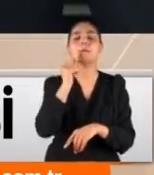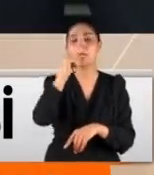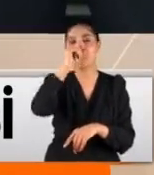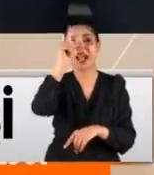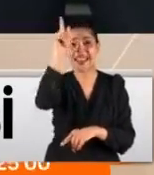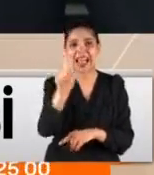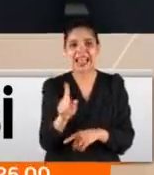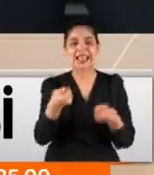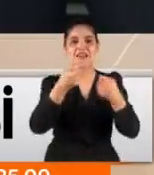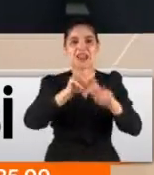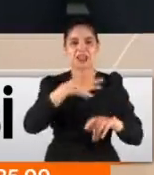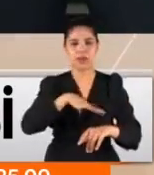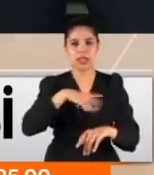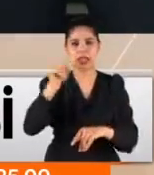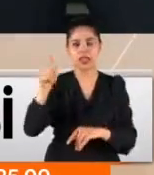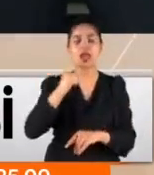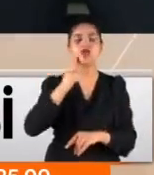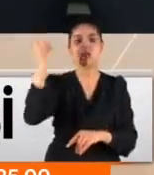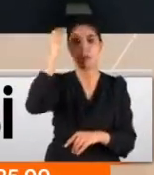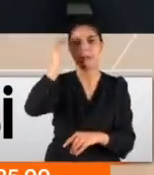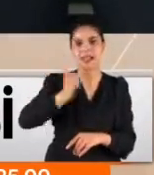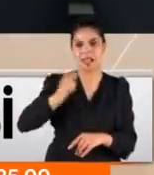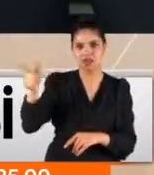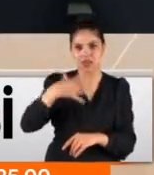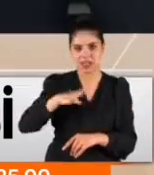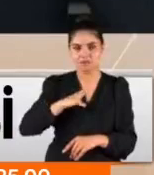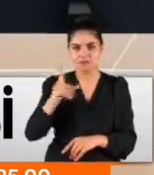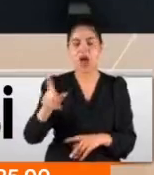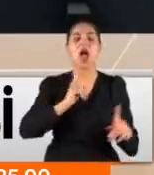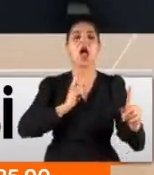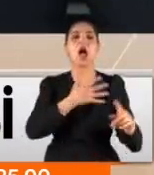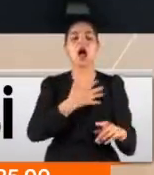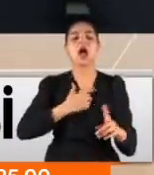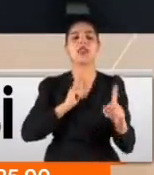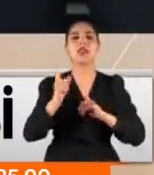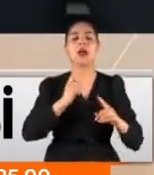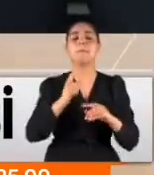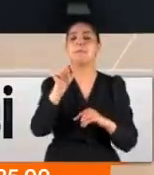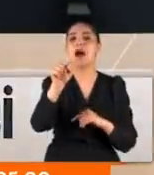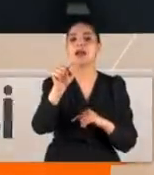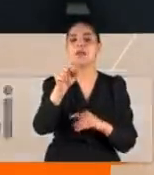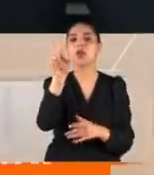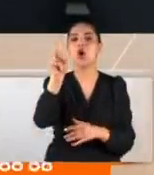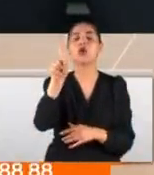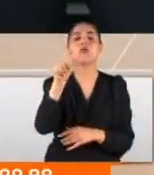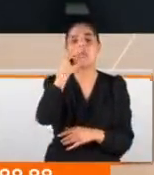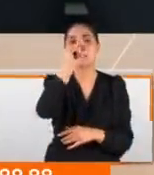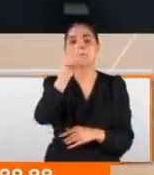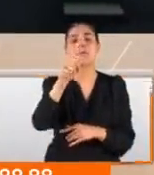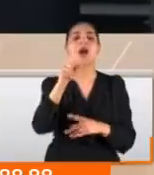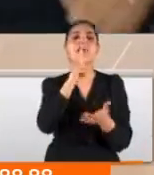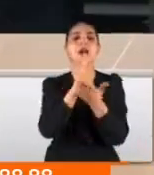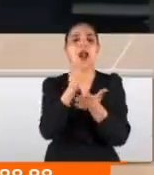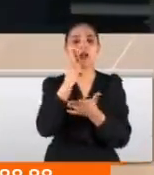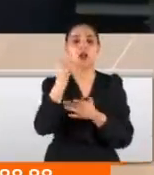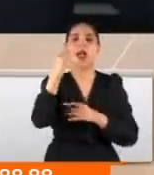kez kapatılmasını istemişti Yargıtay Cumhuriyet Başsavcılığı fakat Anayasa Mahkemesi otuzbir Mart tarihinde verdiği kararla bazı eksiklikler